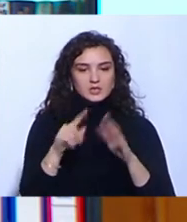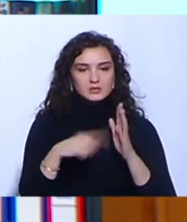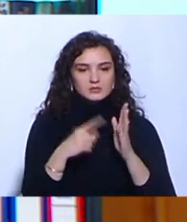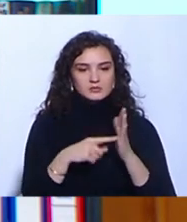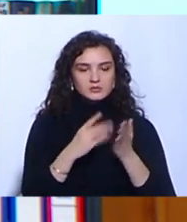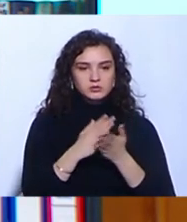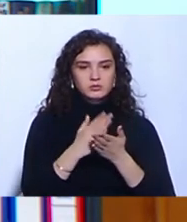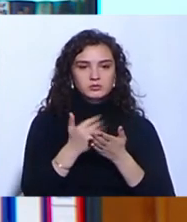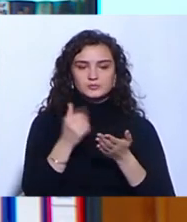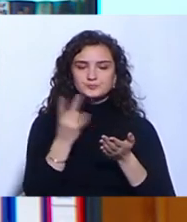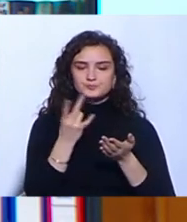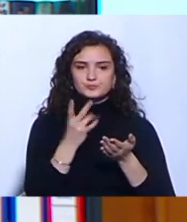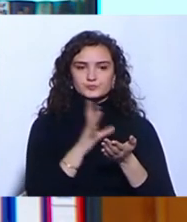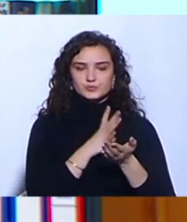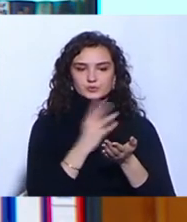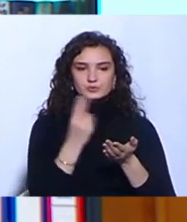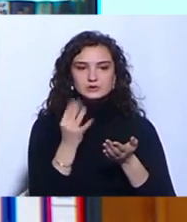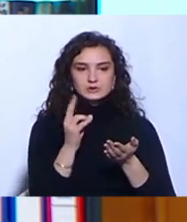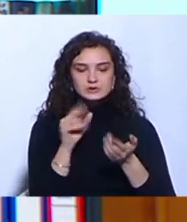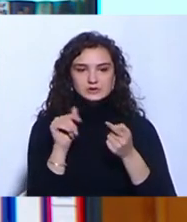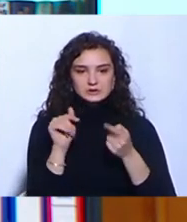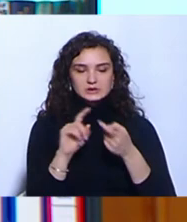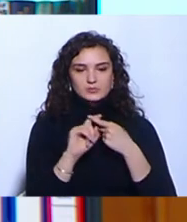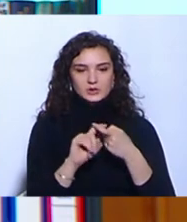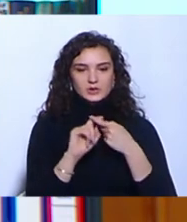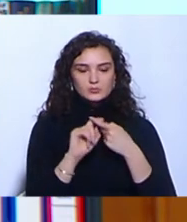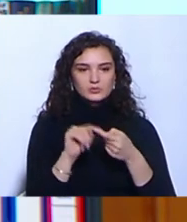კითხვა, როგორი უნდა იყოს ცილის მიმართ